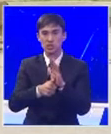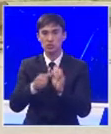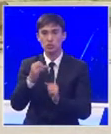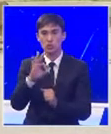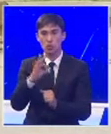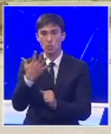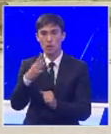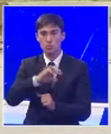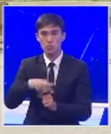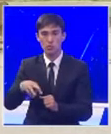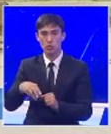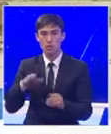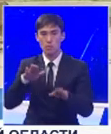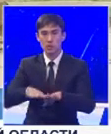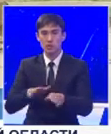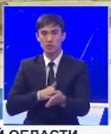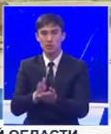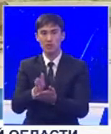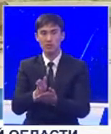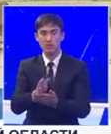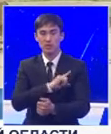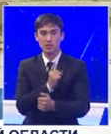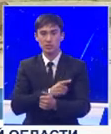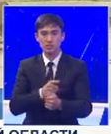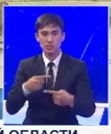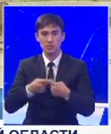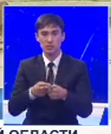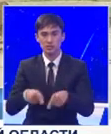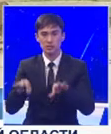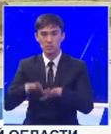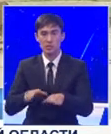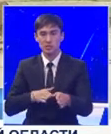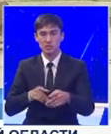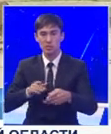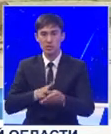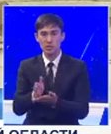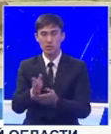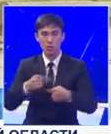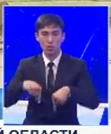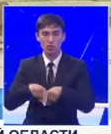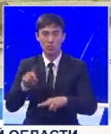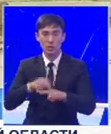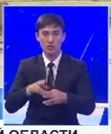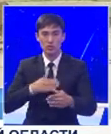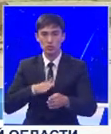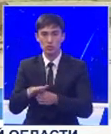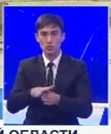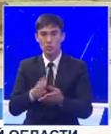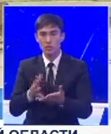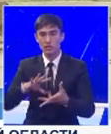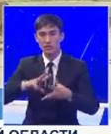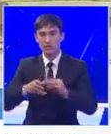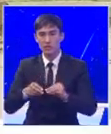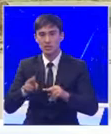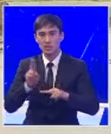16:05 на место были направлены силы и средства департамента по чрезвычайным ситуациям, местных исполнительных органов, полицейской службы и в целом